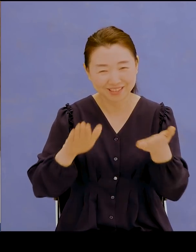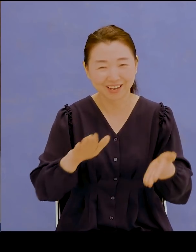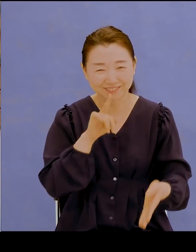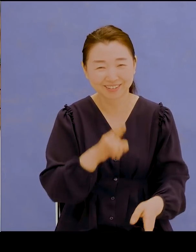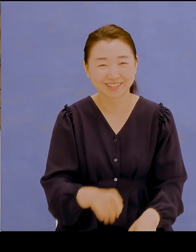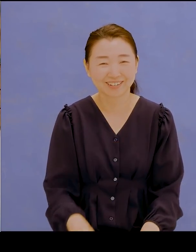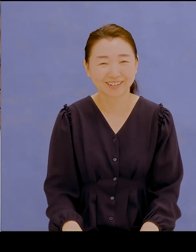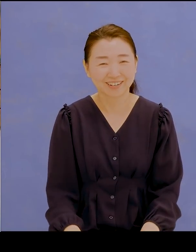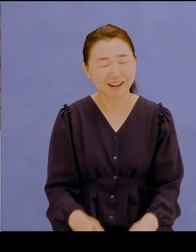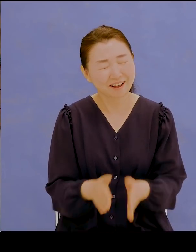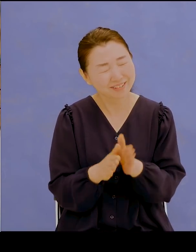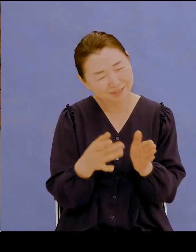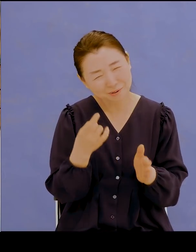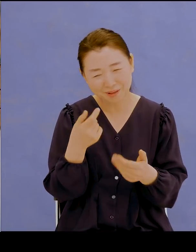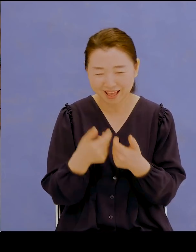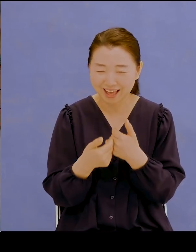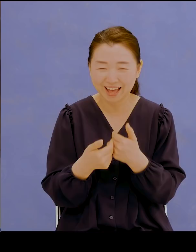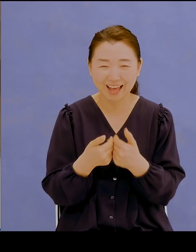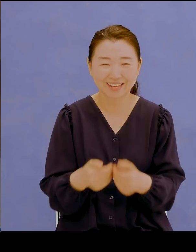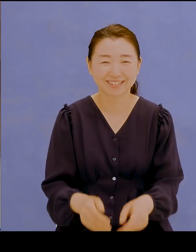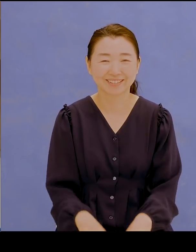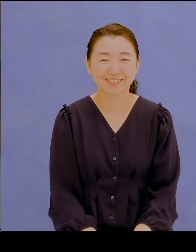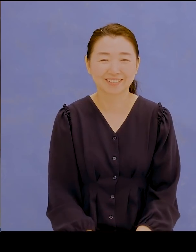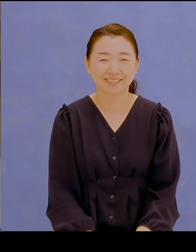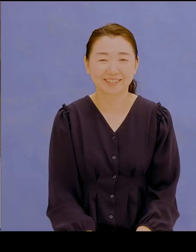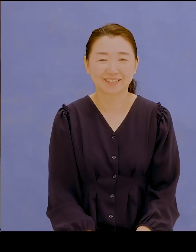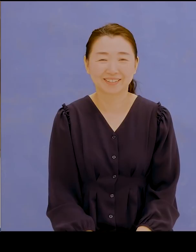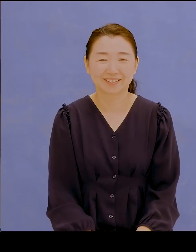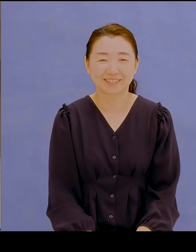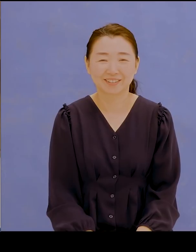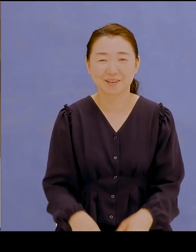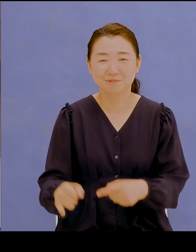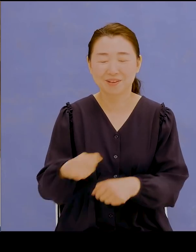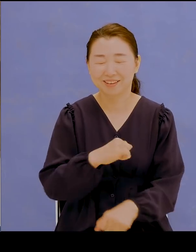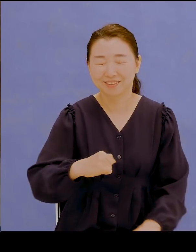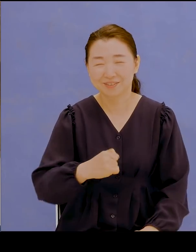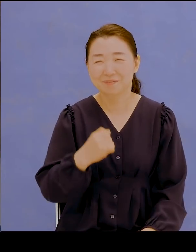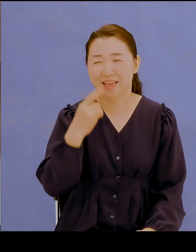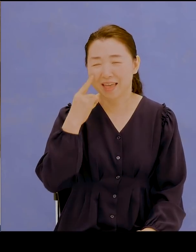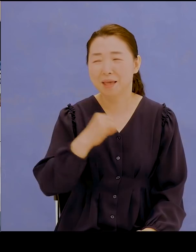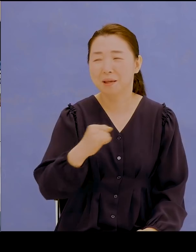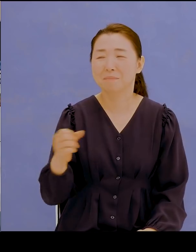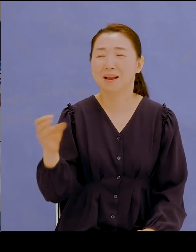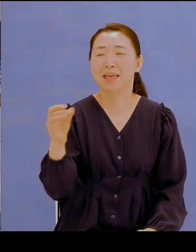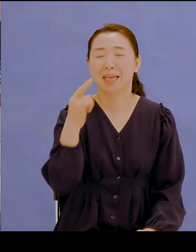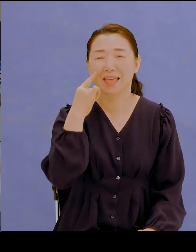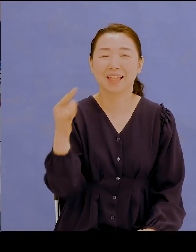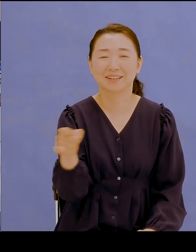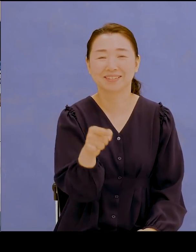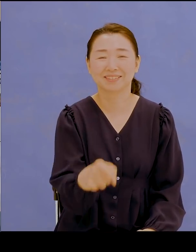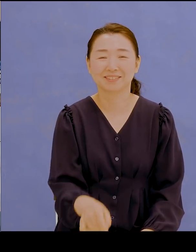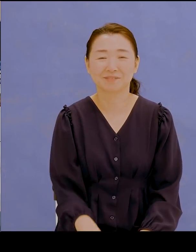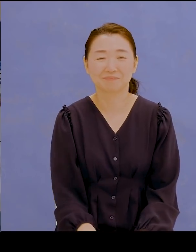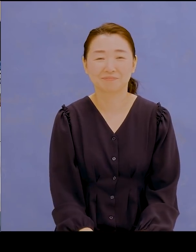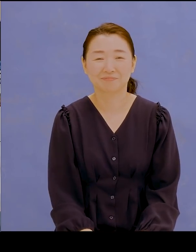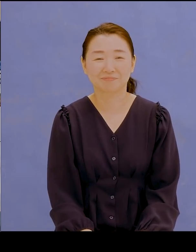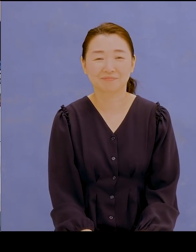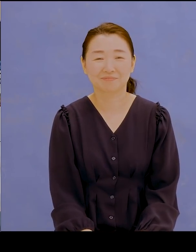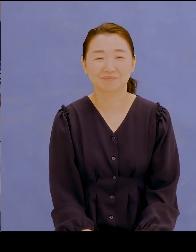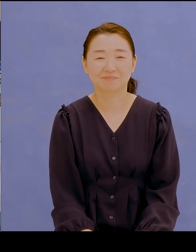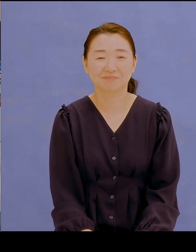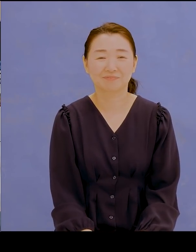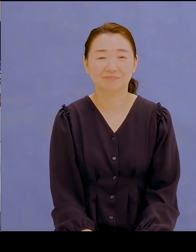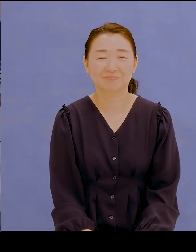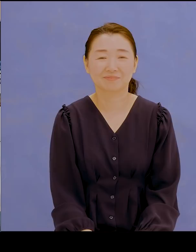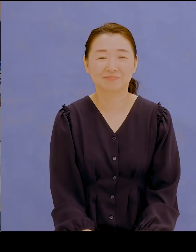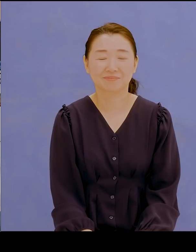그렇다. 비도 좀 꿉꿉하고. 그래서 막 여기 유미 괜히 쳐다보면서 야 너도 좀 해 이러면서 이런 걸 저희가